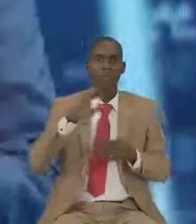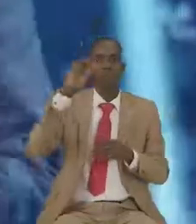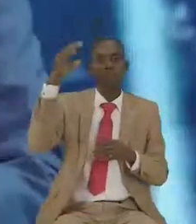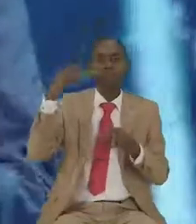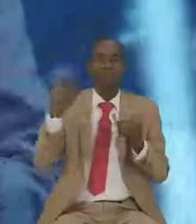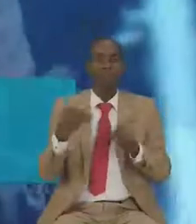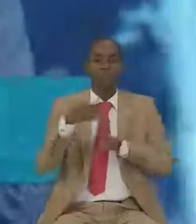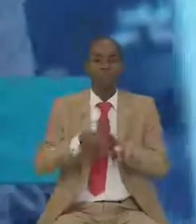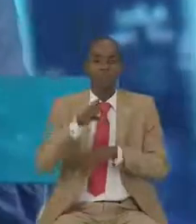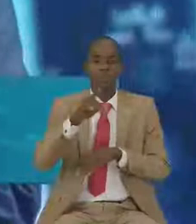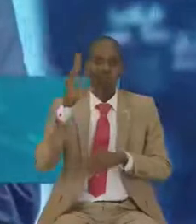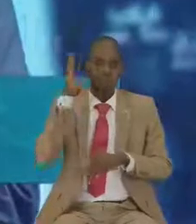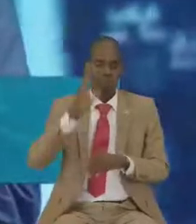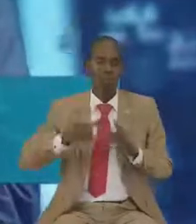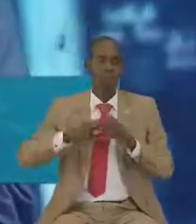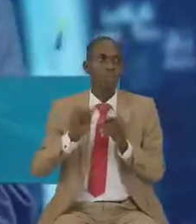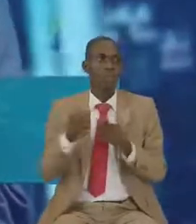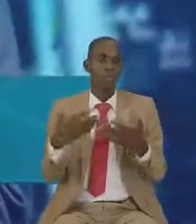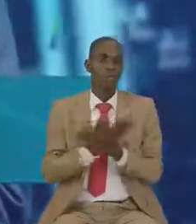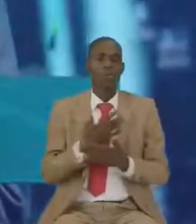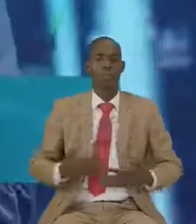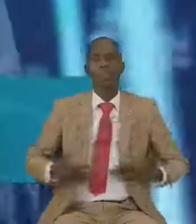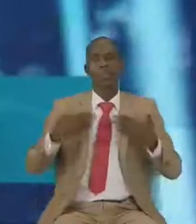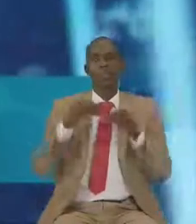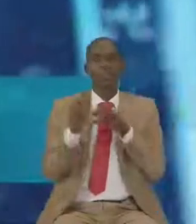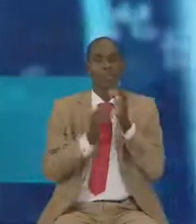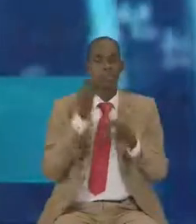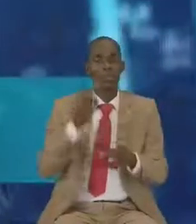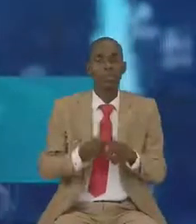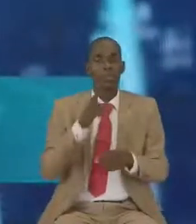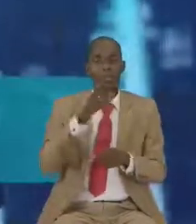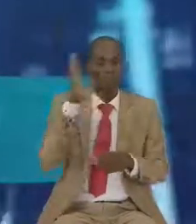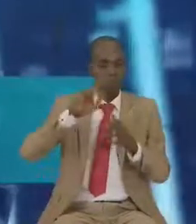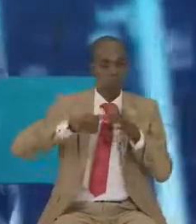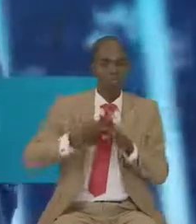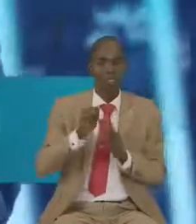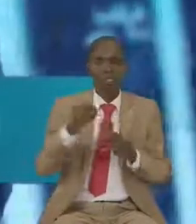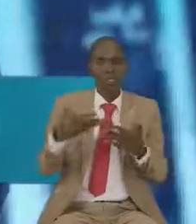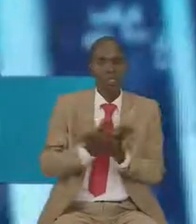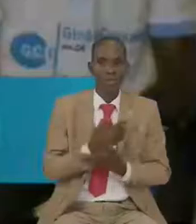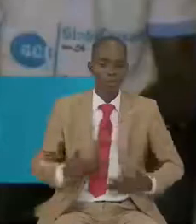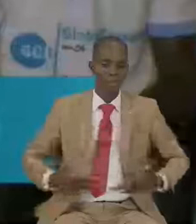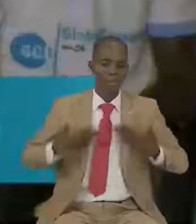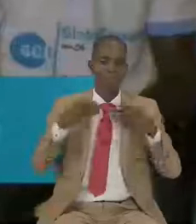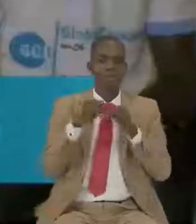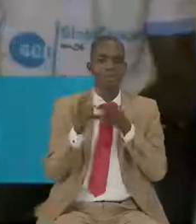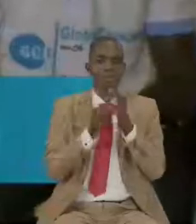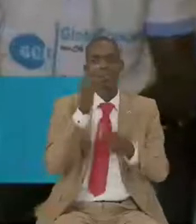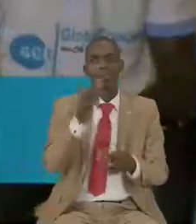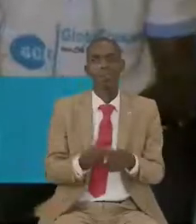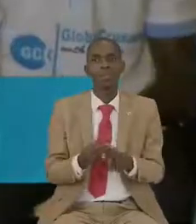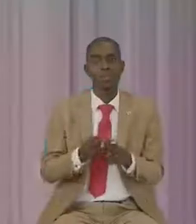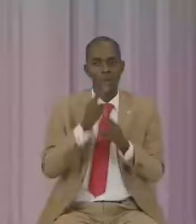Commencez la vie honorable de grâce. Ce soir, vous allez commencer une nouvelle vie. Je dis ce soir, vous